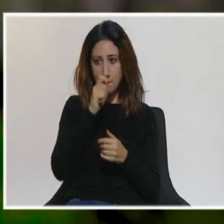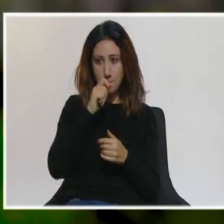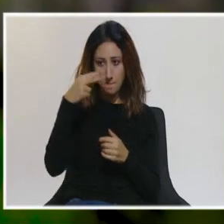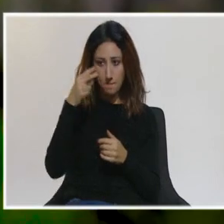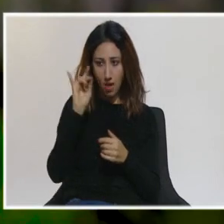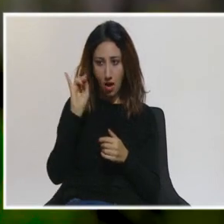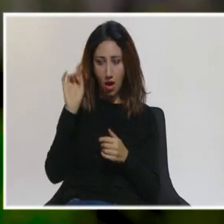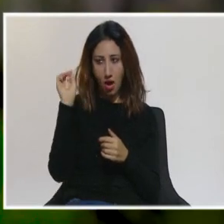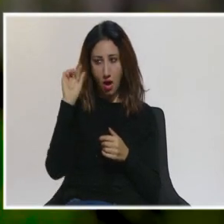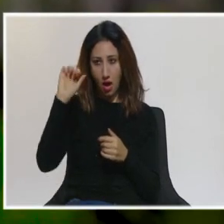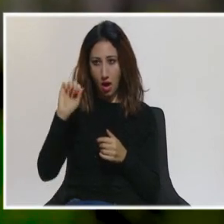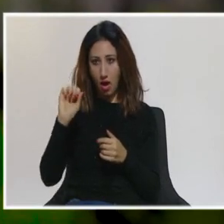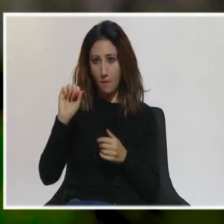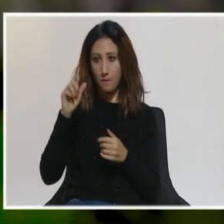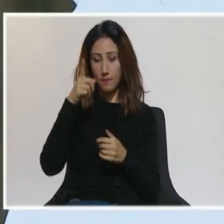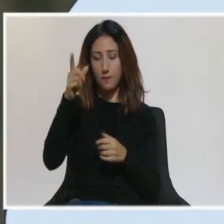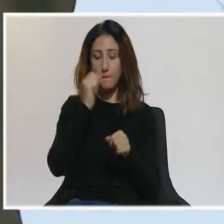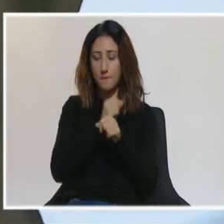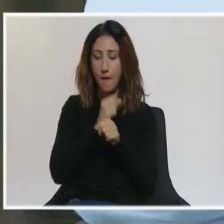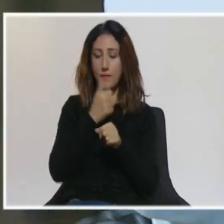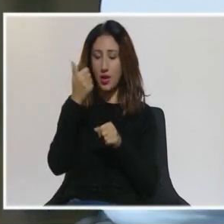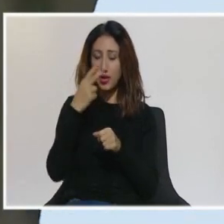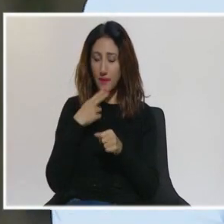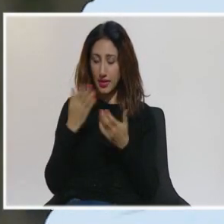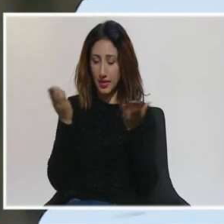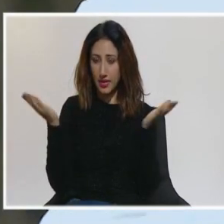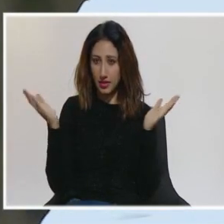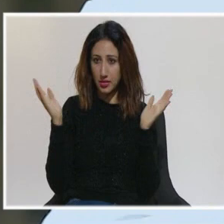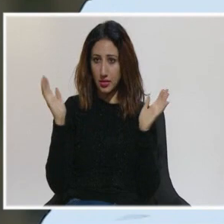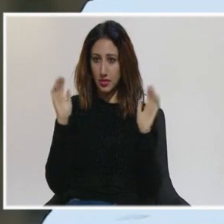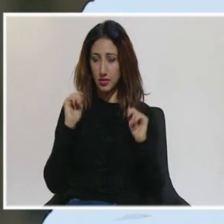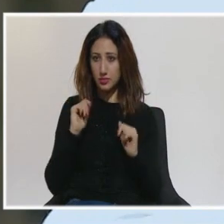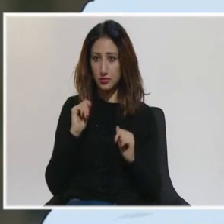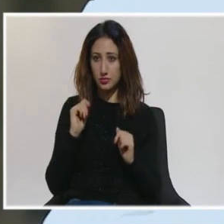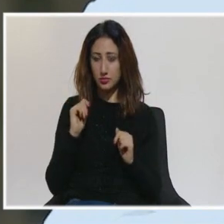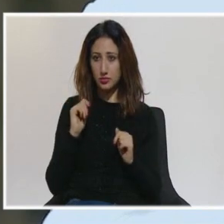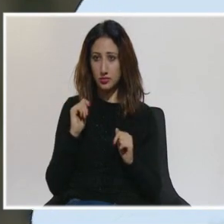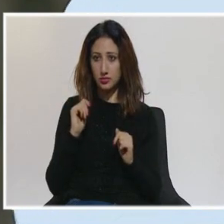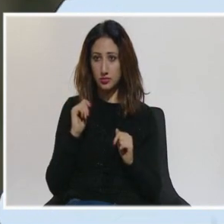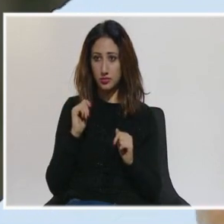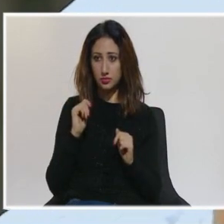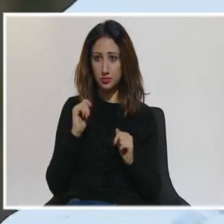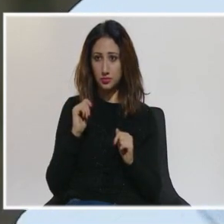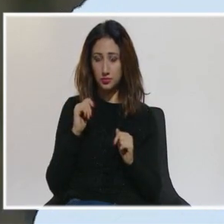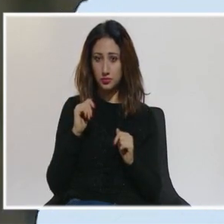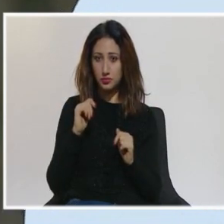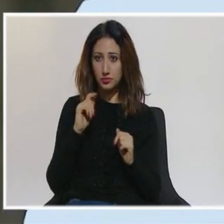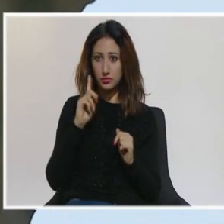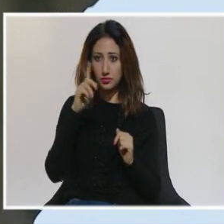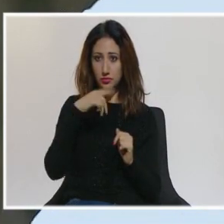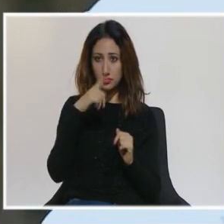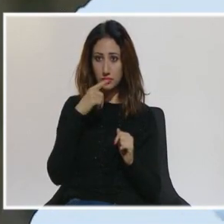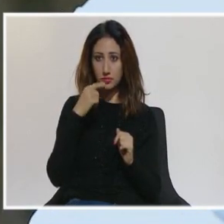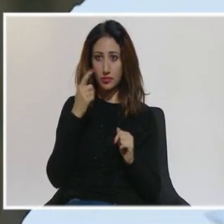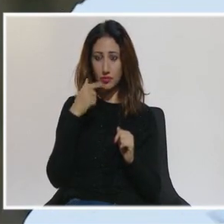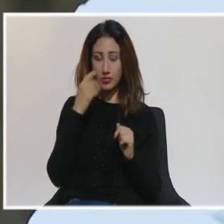وكل الاستاذ صبحي عملها معاك والبلد كلها بتعملها دلوقتي في اللي هو